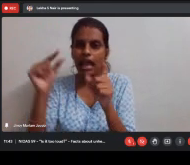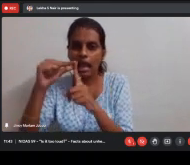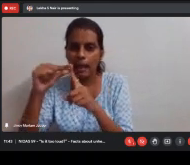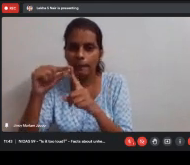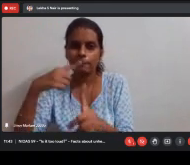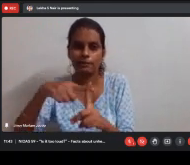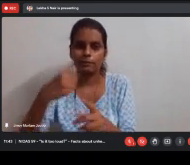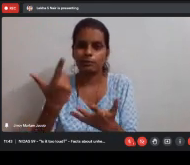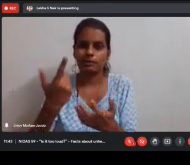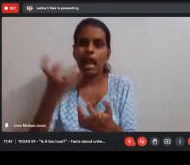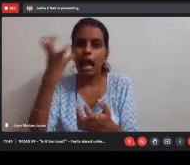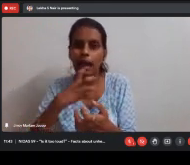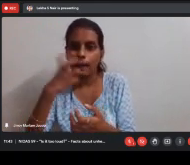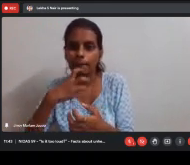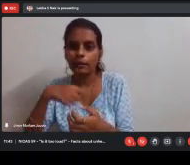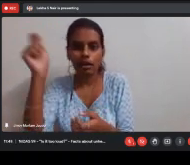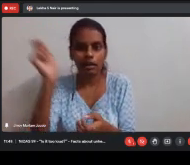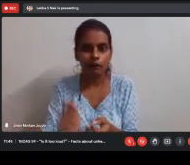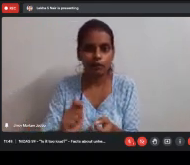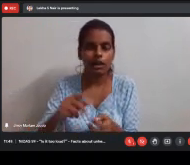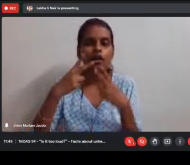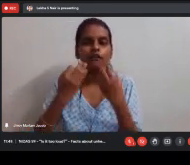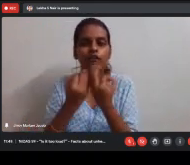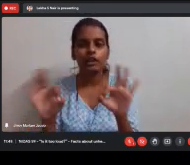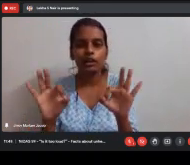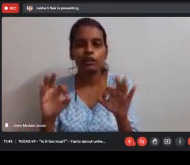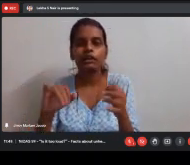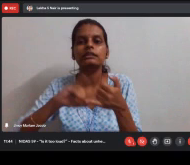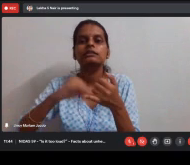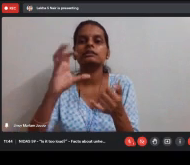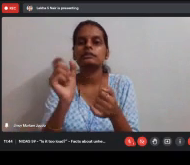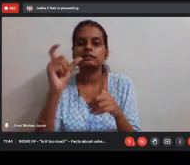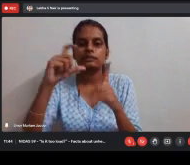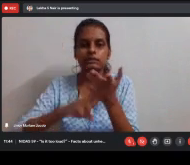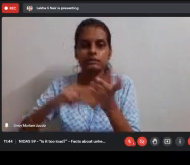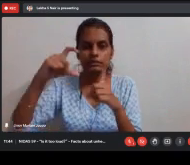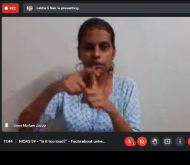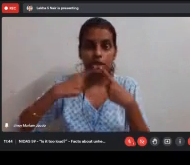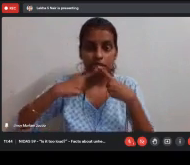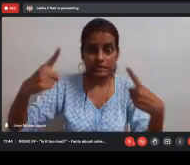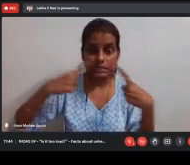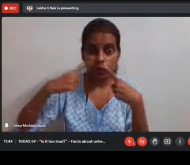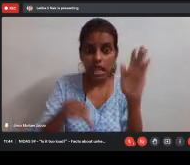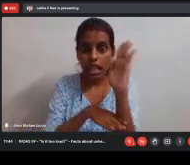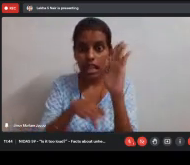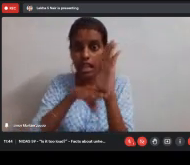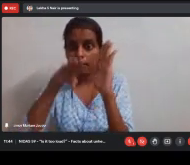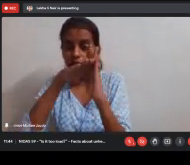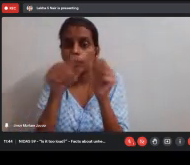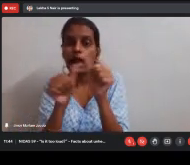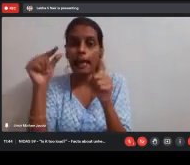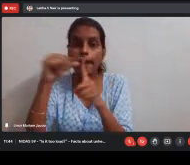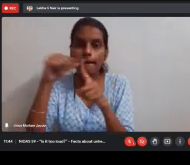പല എന്താ പറയുക ഓപ്പറേറ്റിംഗ് സിസ്റ്റംസ് യൂസ് ചെയ്യുന്ന സ്മാർട്ട് ഫോണുകളുണ്ട്. ആ ഈ സ്മാർട്ട് ഫോണുകളിൽ തന്നെ ഗൂഗിൾ പ്ലേ സ്റ്റോറിലും അതുപോലെ